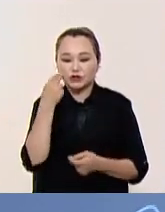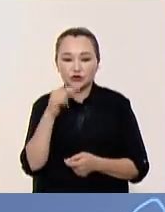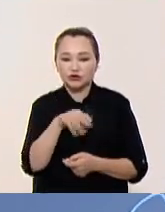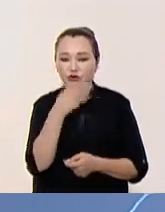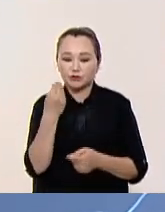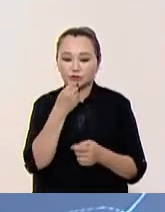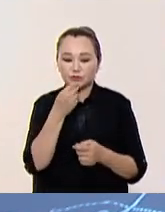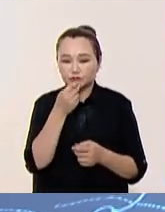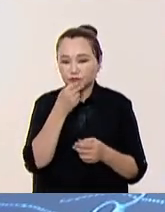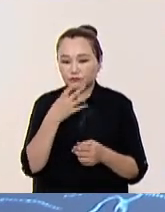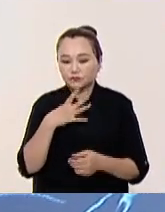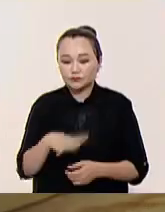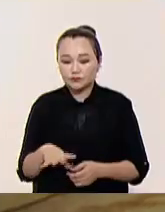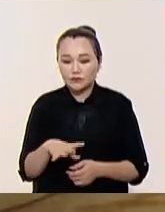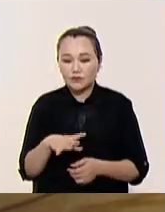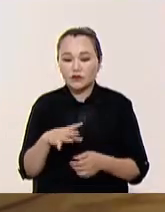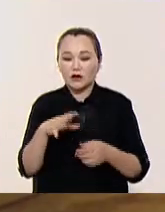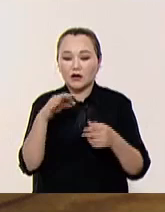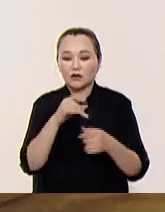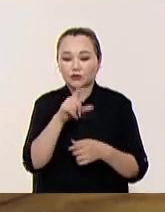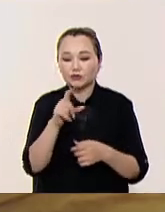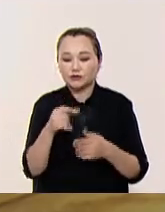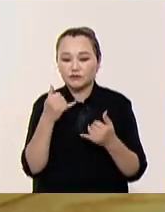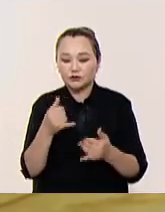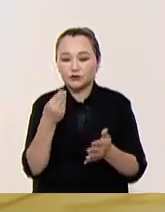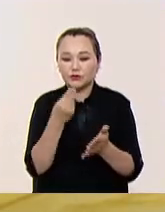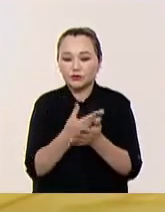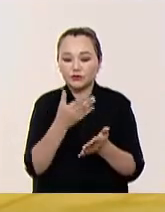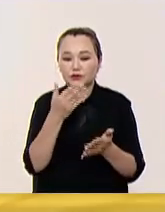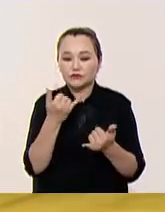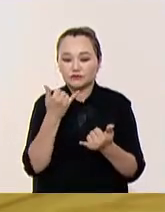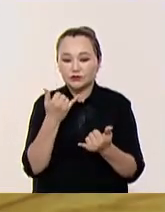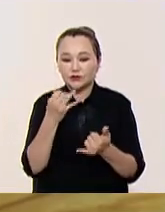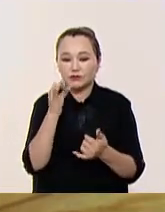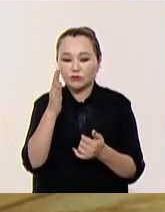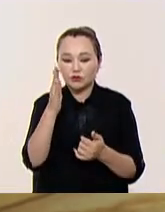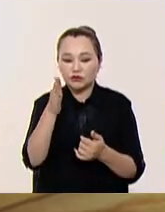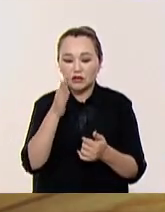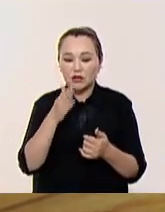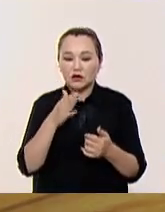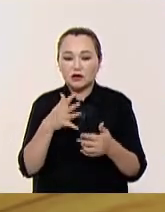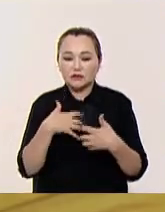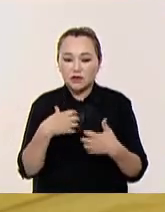сапасыз тауармен алмастыруға мәжбүр. Мамандар қазіргі қымбатшылықтың бүгінгі және болашақ